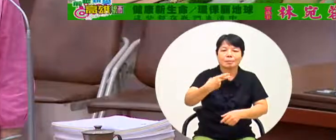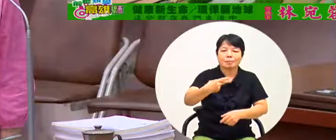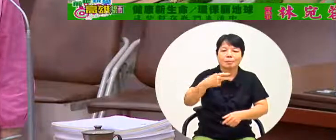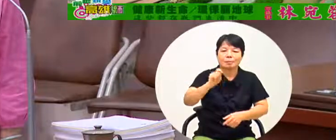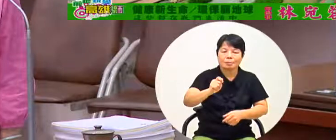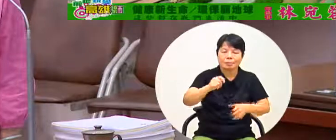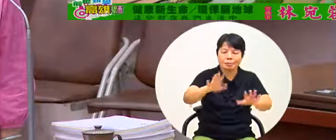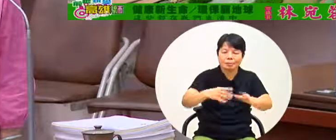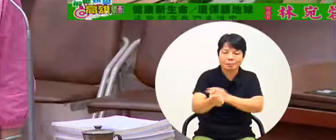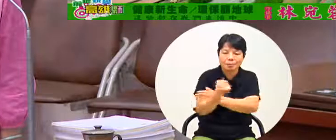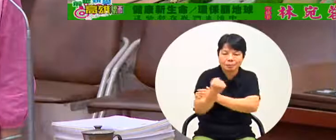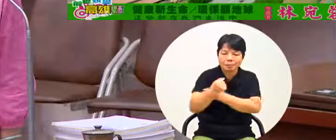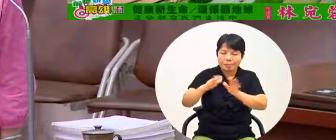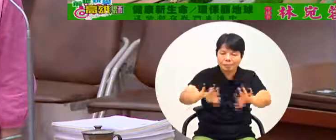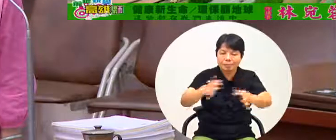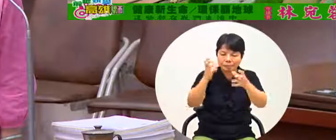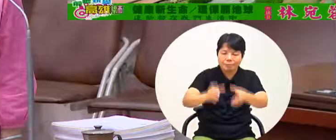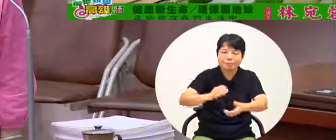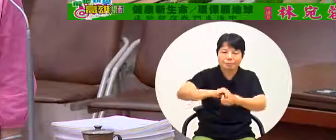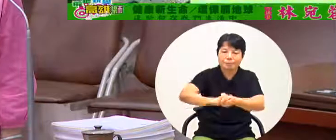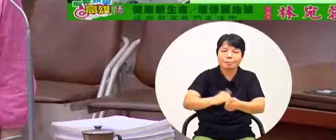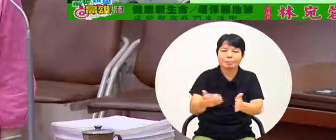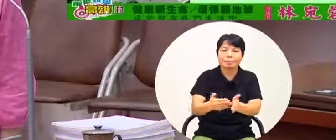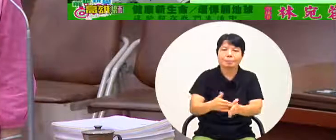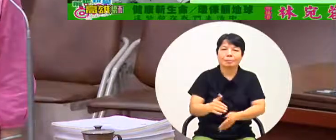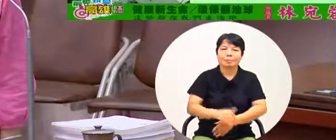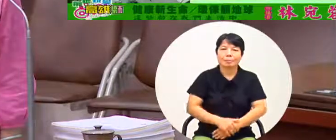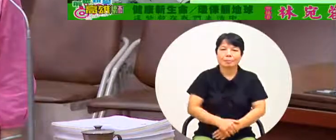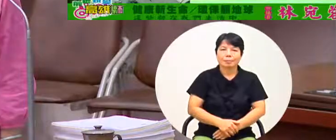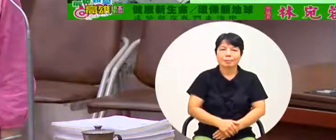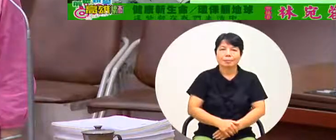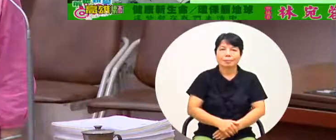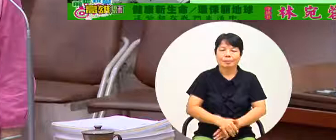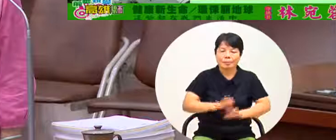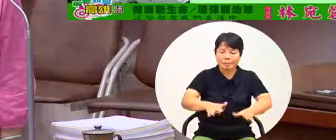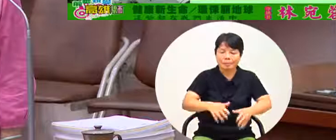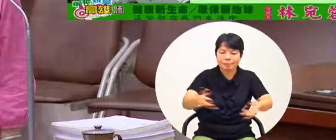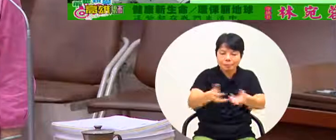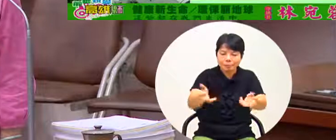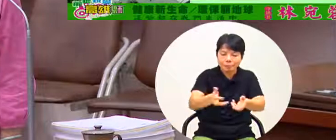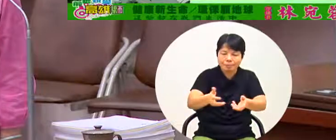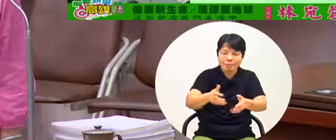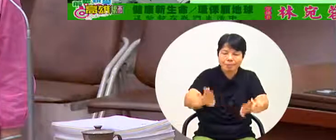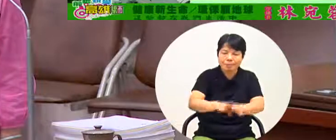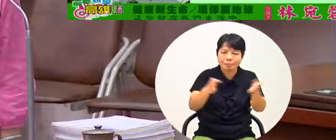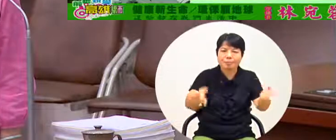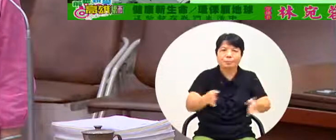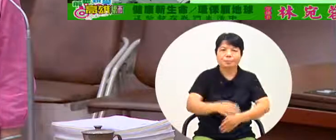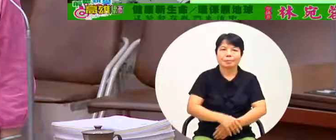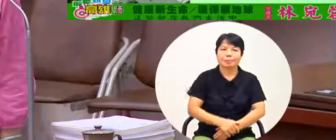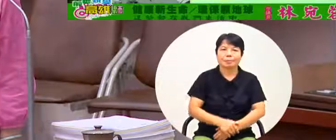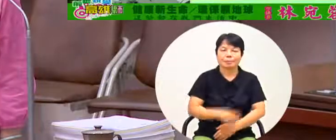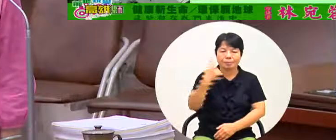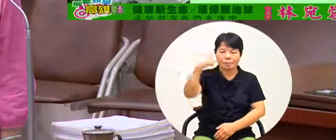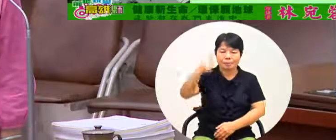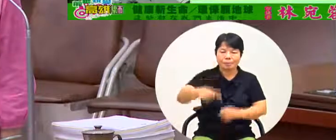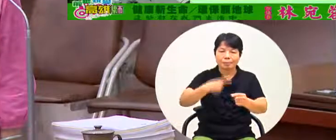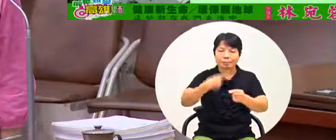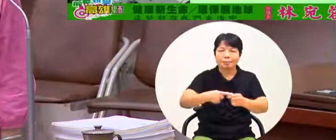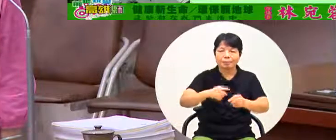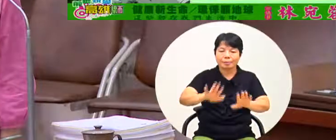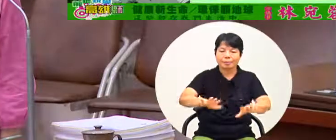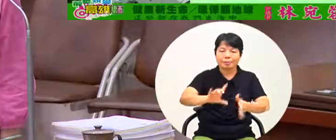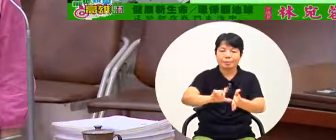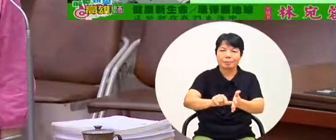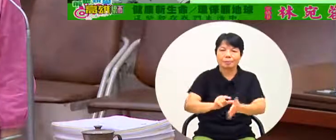是你们现在已经动土了、动工了嘛哈？也明年就也这个时候也就要